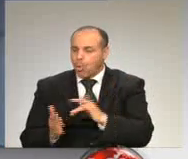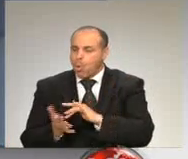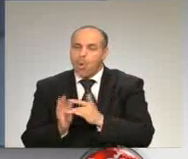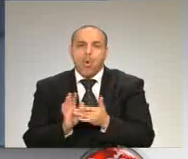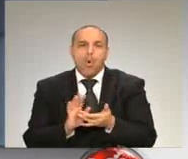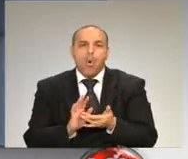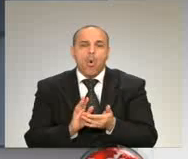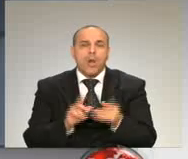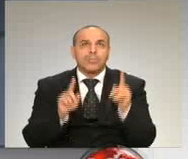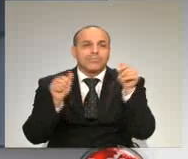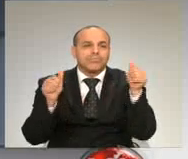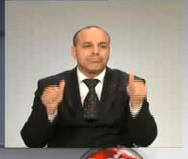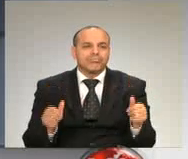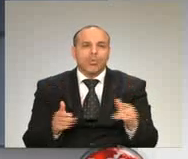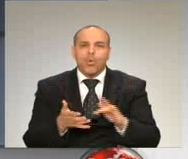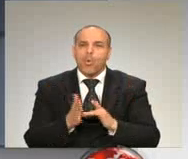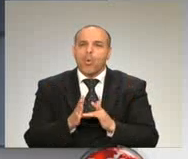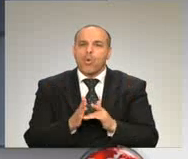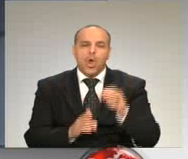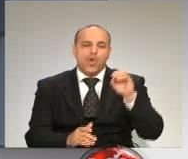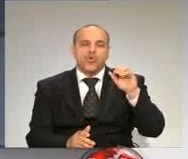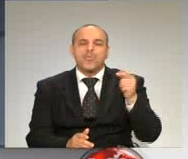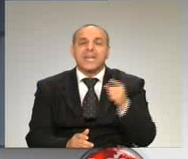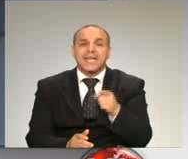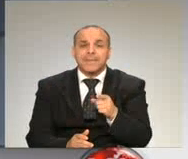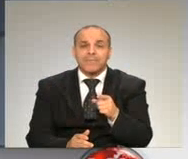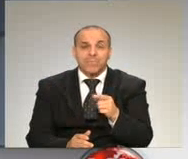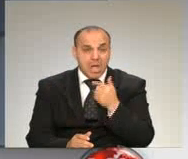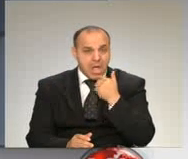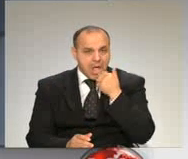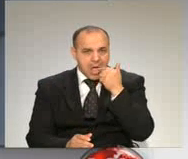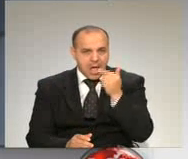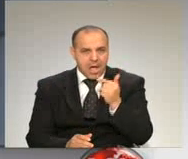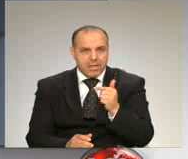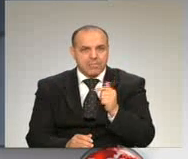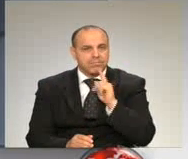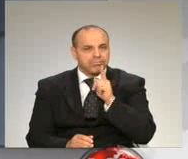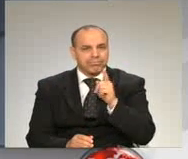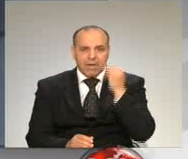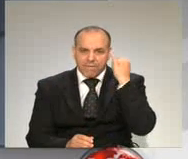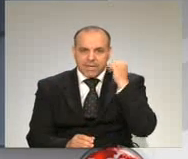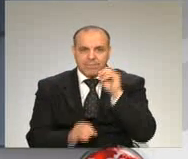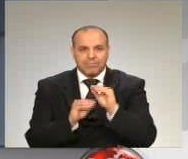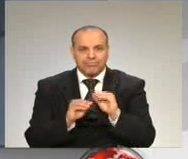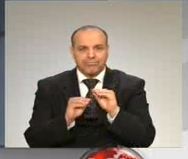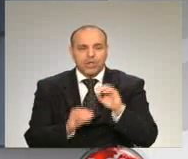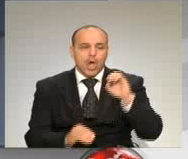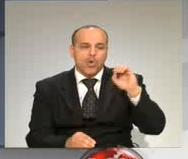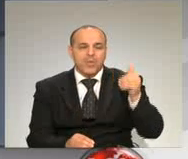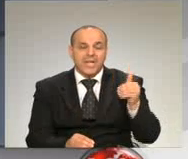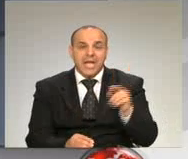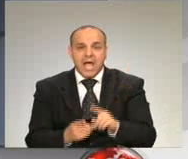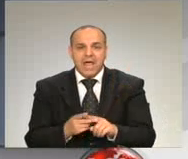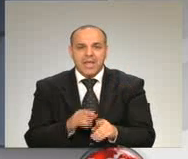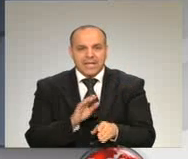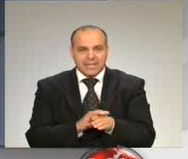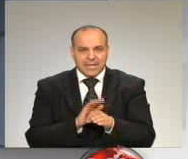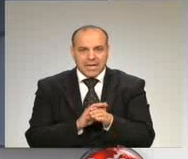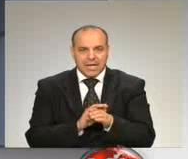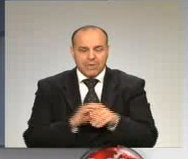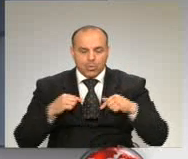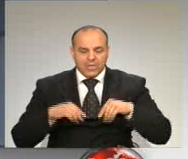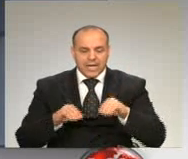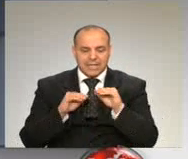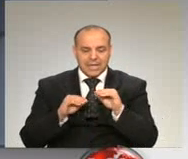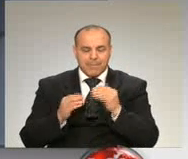بعدد من اللوحات والتجهيزات الرقمية، وذلك في إطار تنفيذ مشروع التربية الرقمية الذي انطلقت فيه وزارة